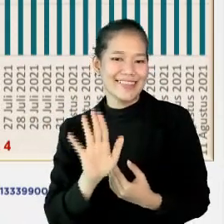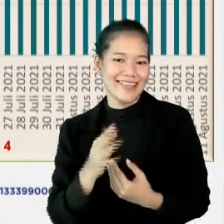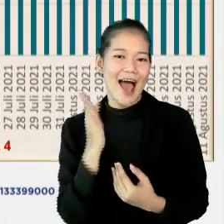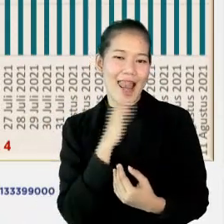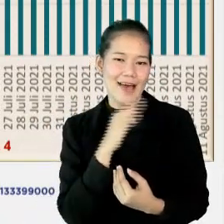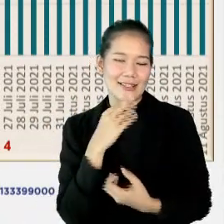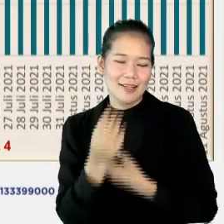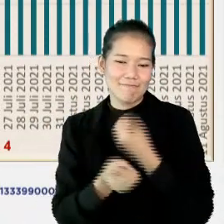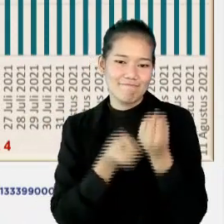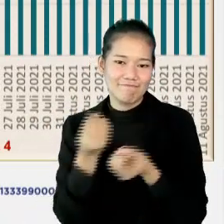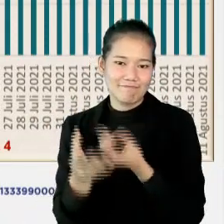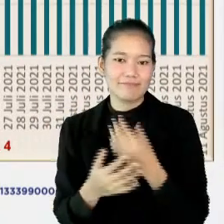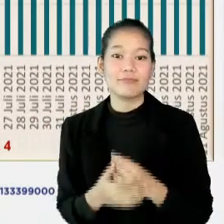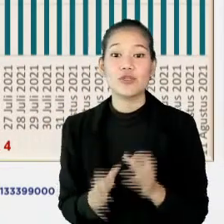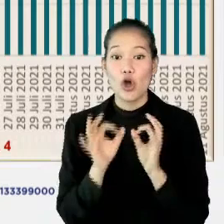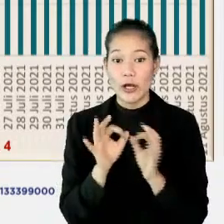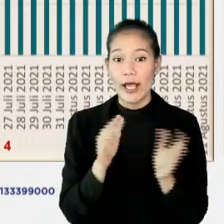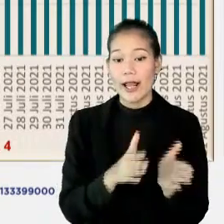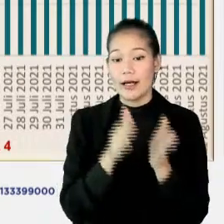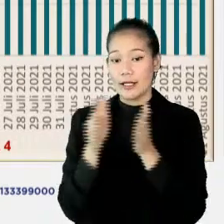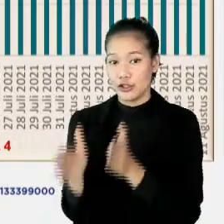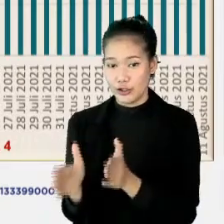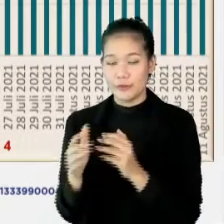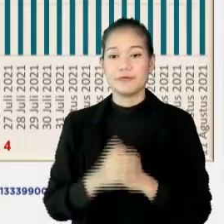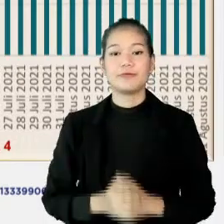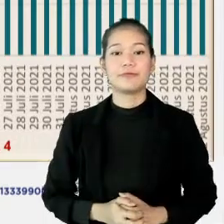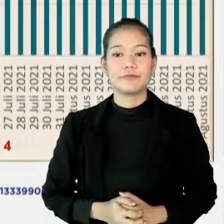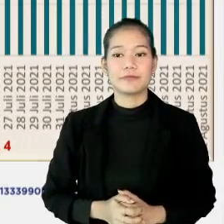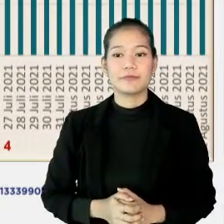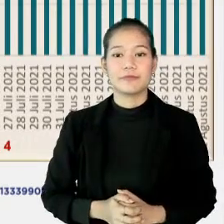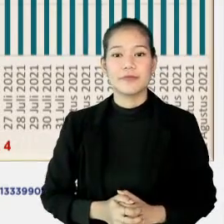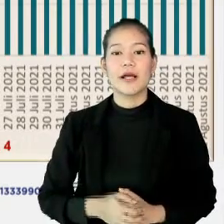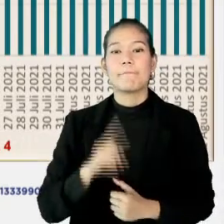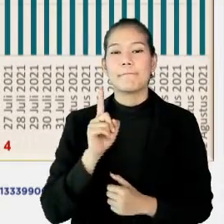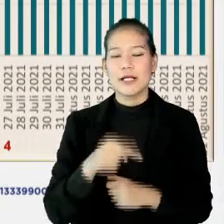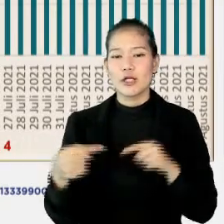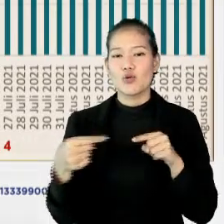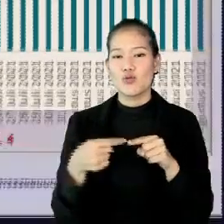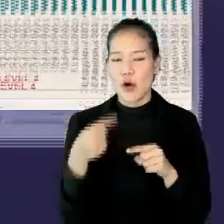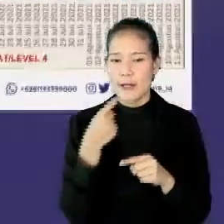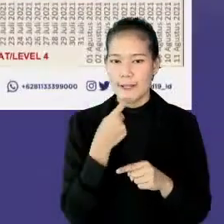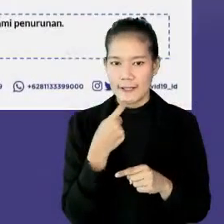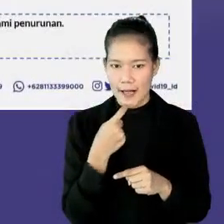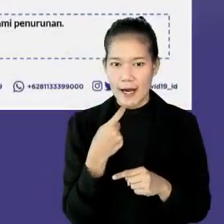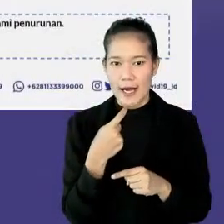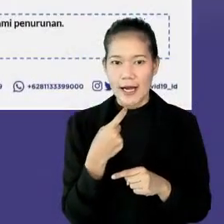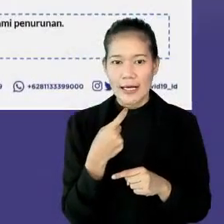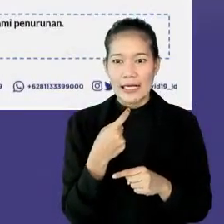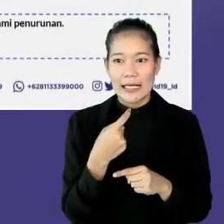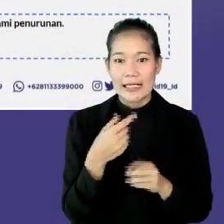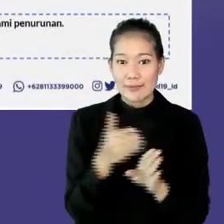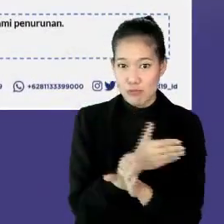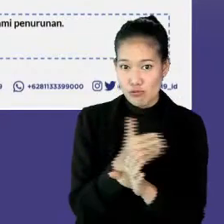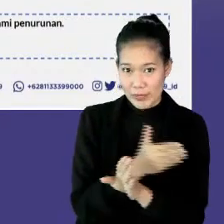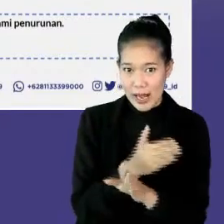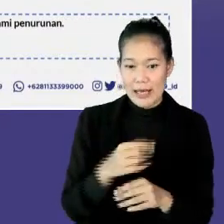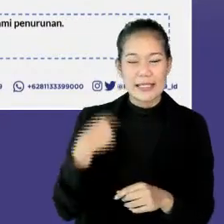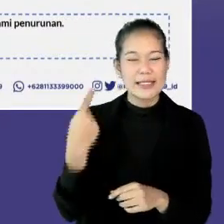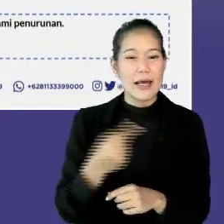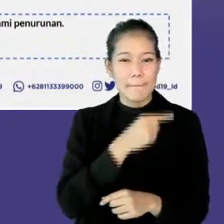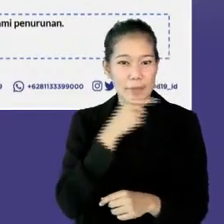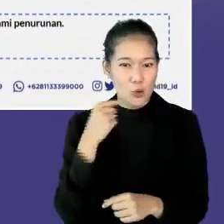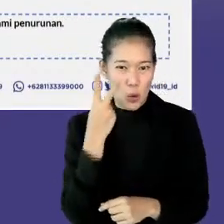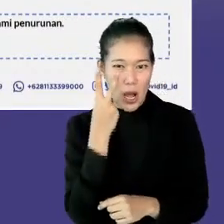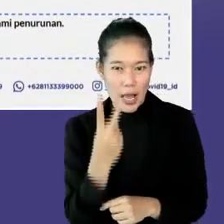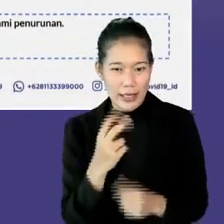alasannya kira-kira kenapa. Kita lanjut di slide berikutnya, ini masih berkaitan. Jadi selama setiap pekan kita lihat gitu